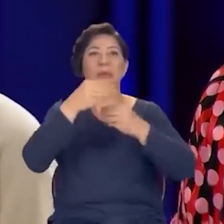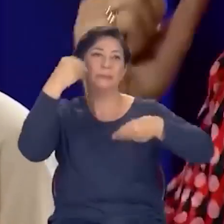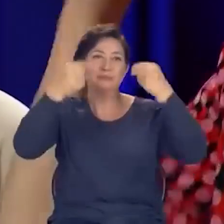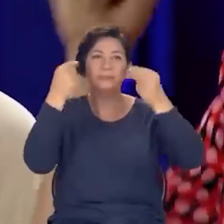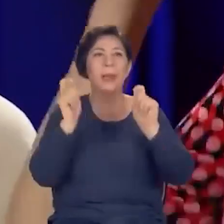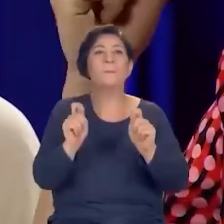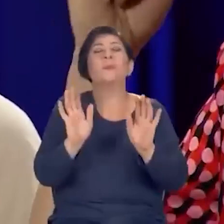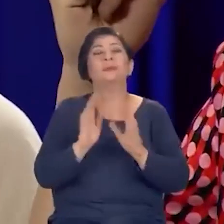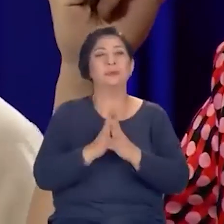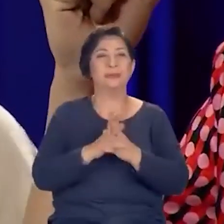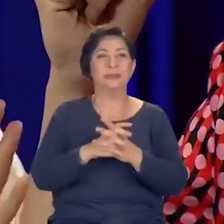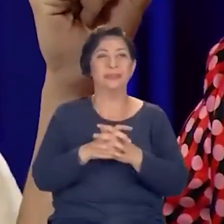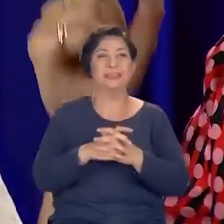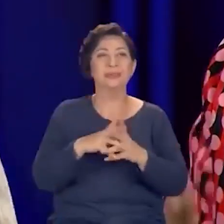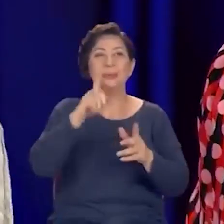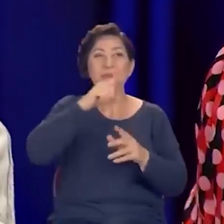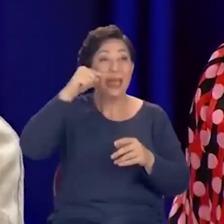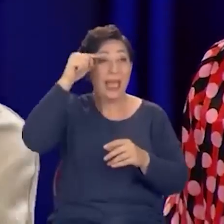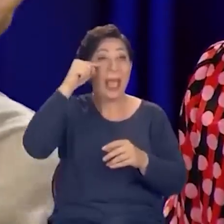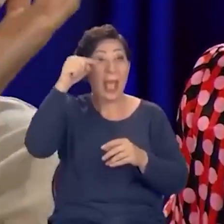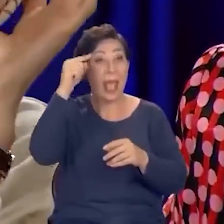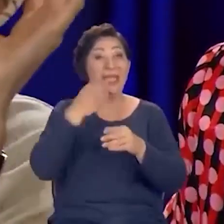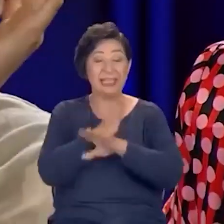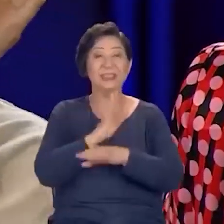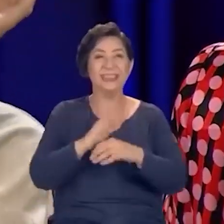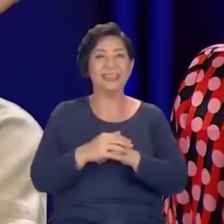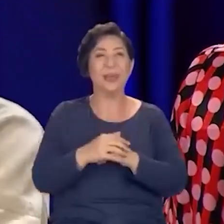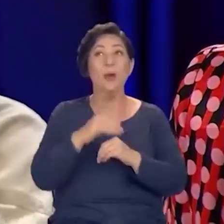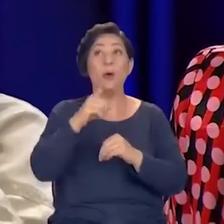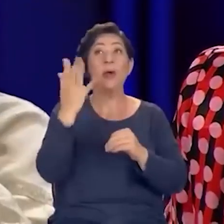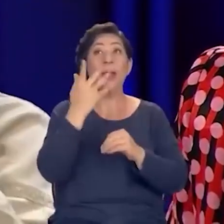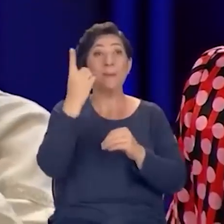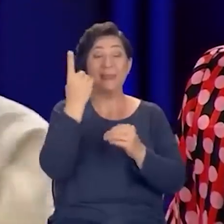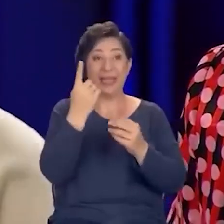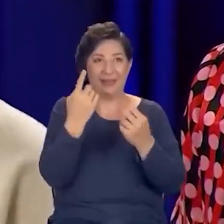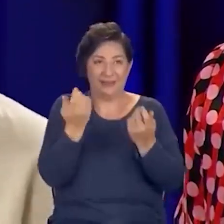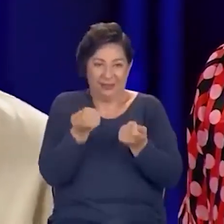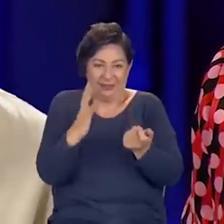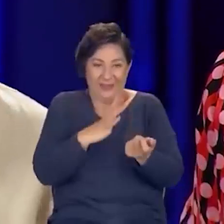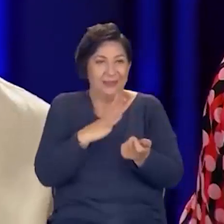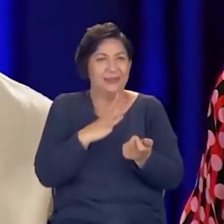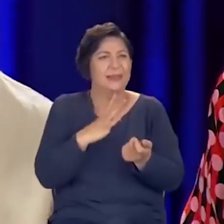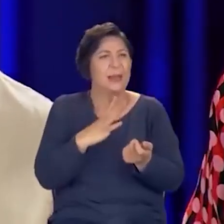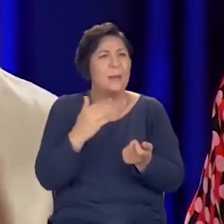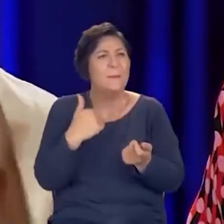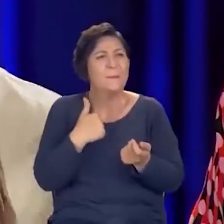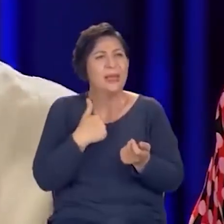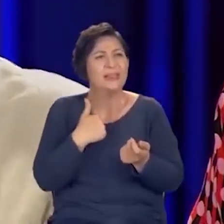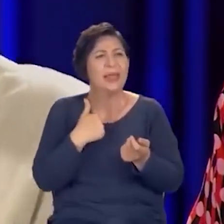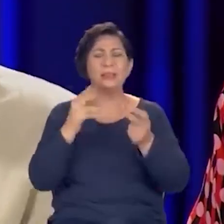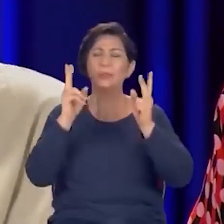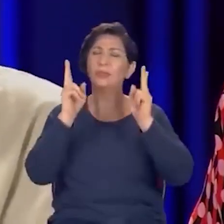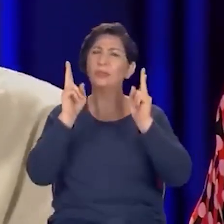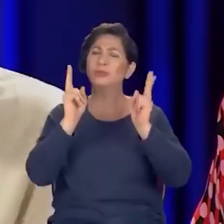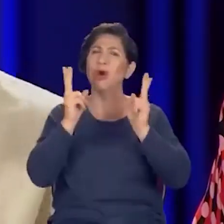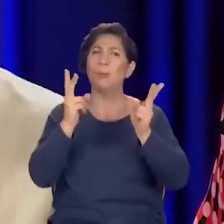herhalde hiç. 100 kat böyle sürdün mü? 100 kat gerçekten sürdüm. Ben alıp geçiriyordum orada. Öyle bir challenge vardı o zaman. Ben de normalde böyle bütün